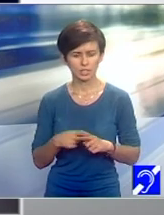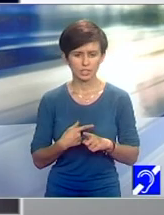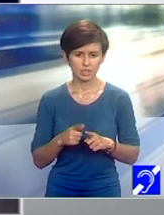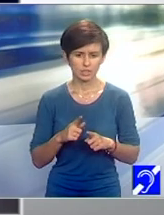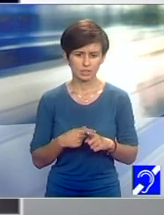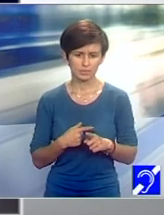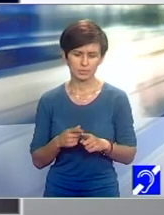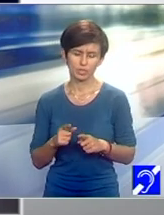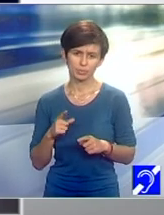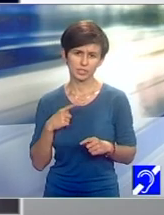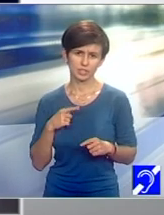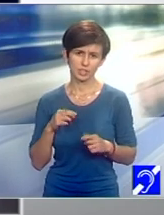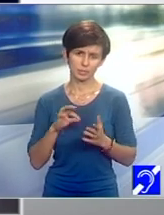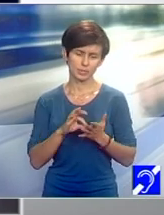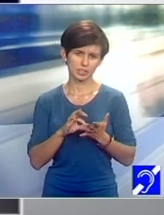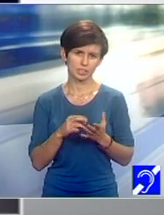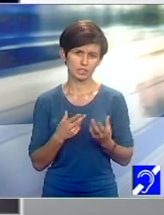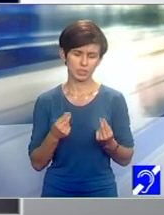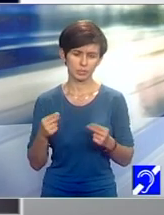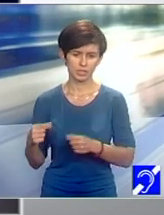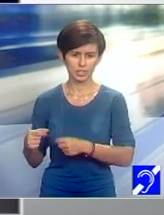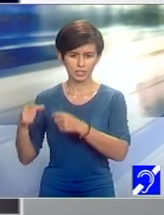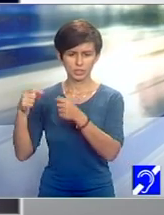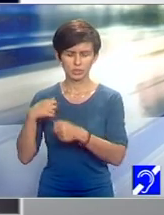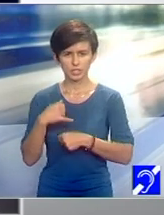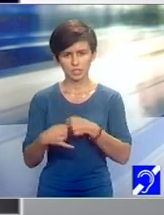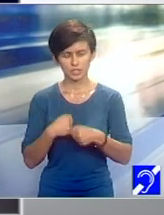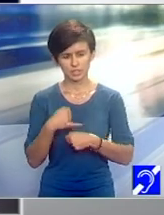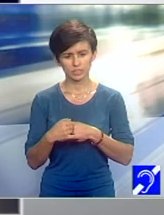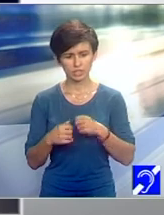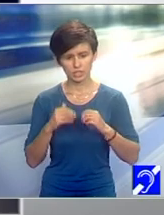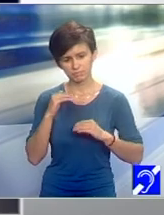prezentă în multe instituții internaționale decât multe dintre